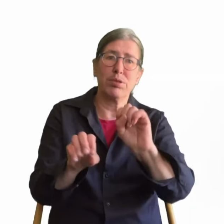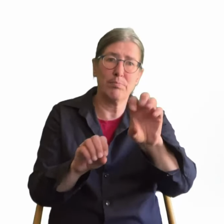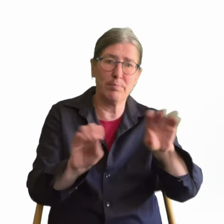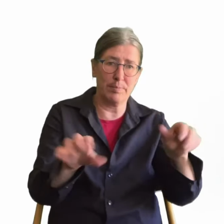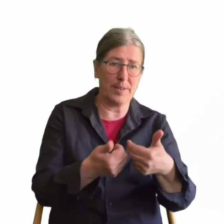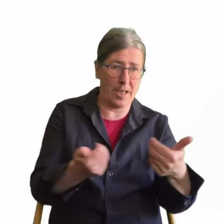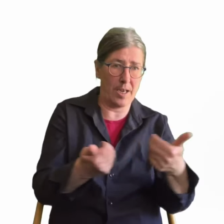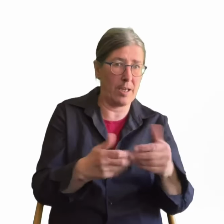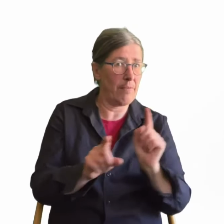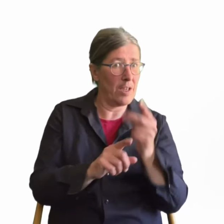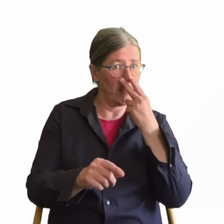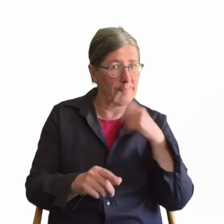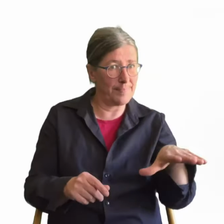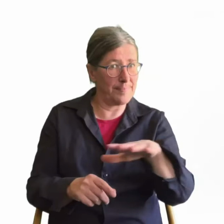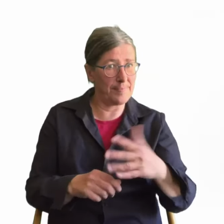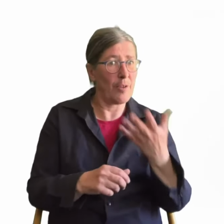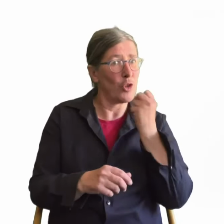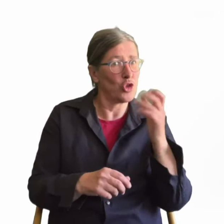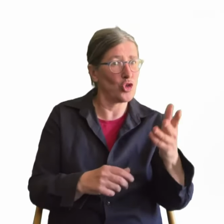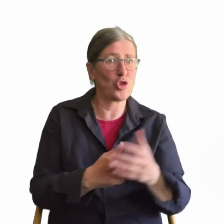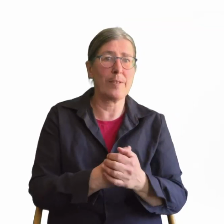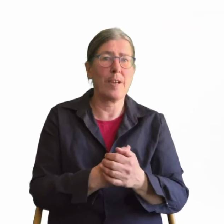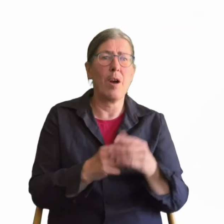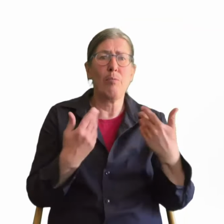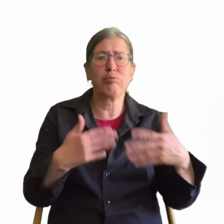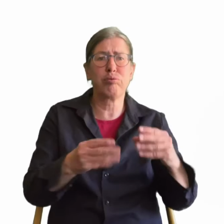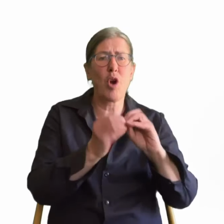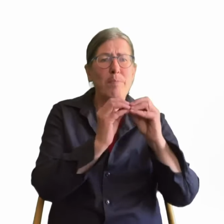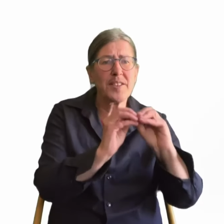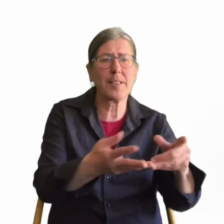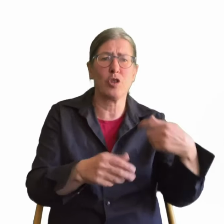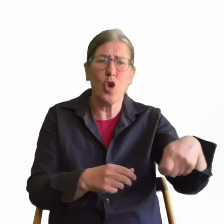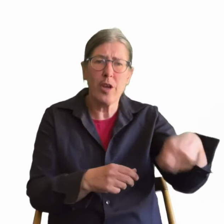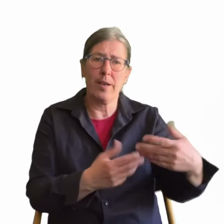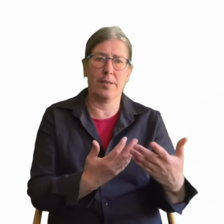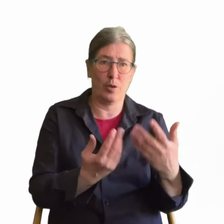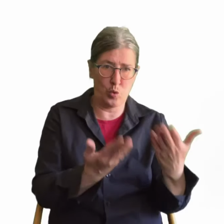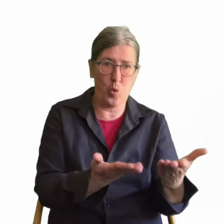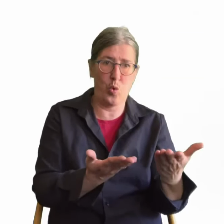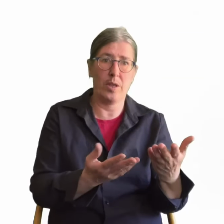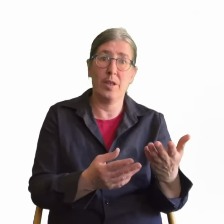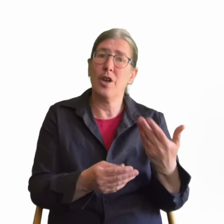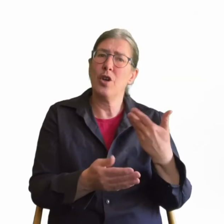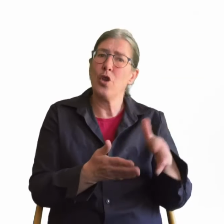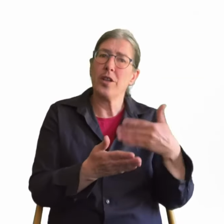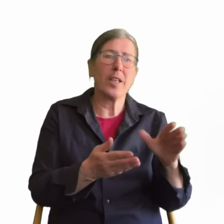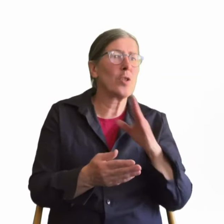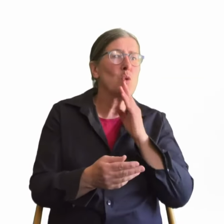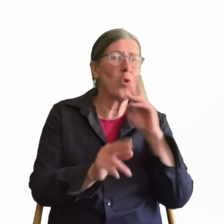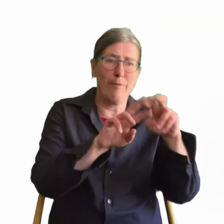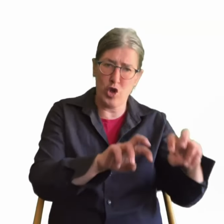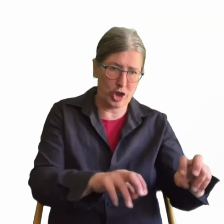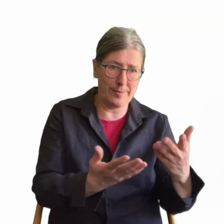getrennt werden kann, wie man das hier so sieht. Aber das ist ein sehr aufwendiges und sehr teures Verfahren und ist noch nicht